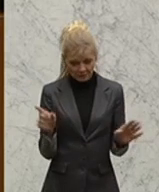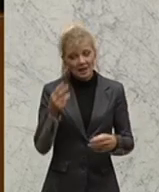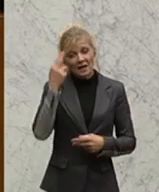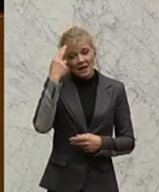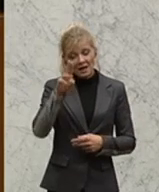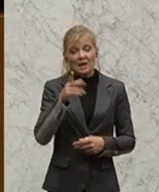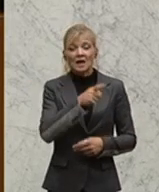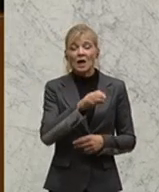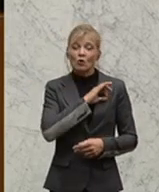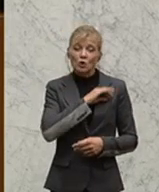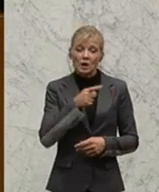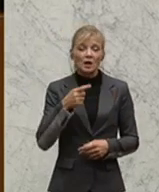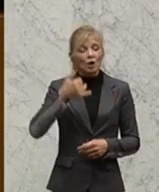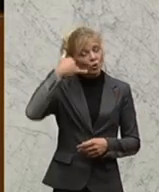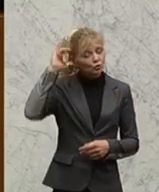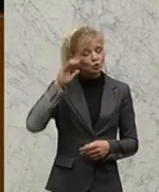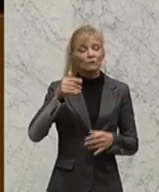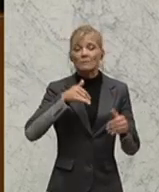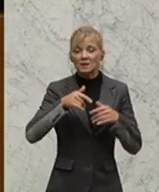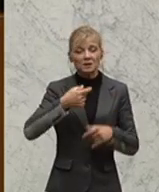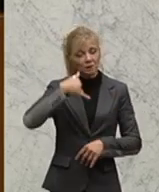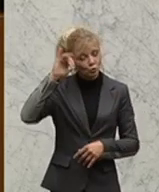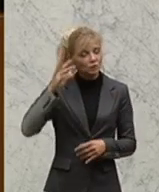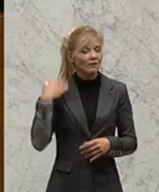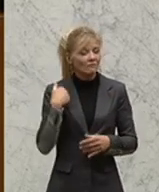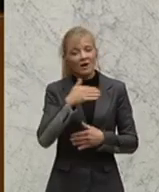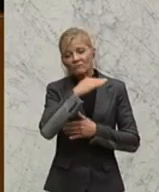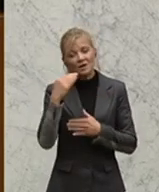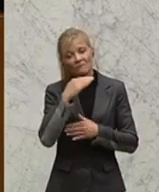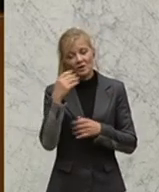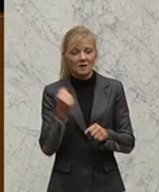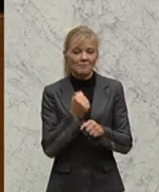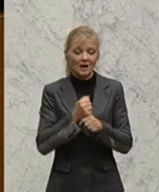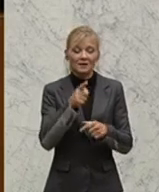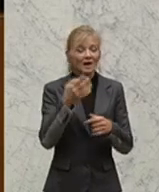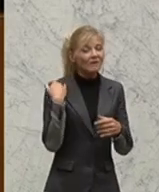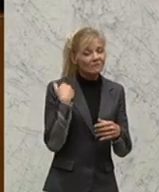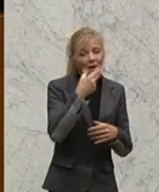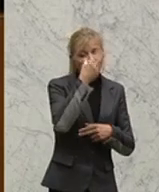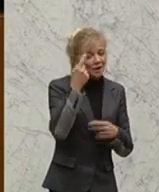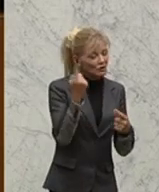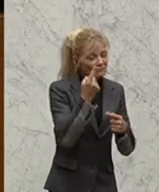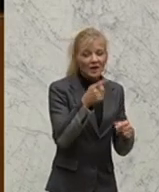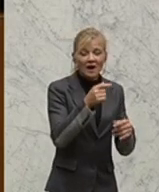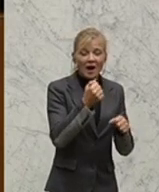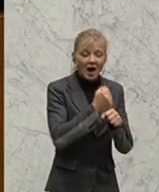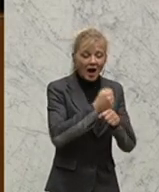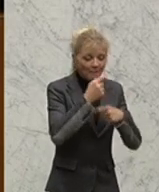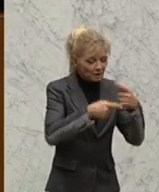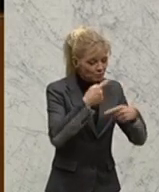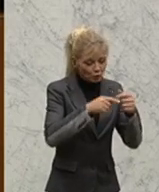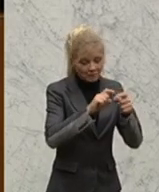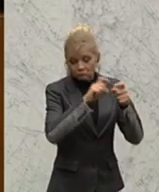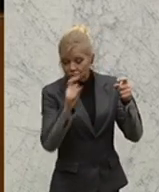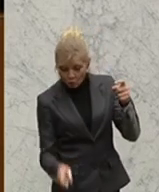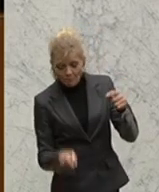im Arbeitsprozess zu halten und auf der anderen Seite Menschen, die aus dem Arbeitsprozess hinausgefallen sind, auf dem Weg dorthin bestmöglich wieder zu